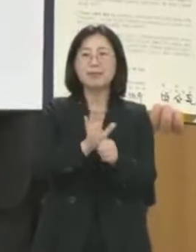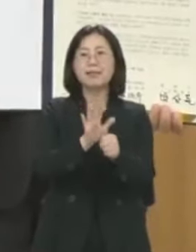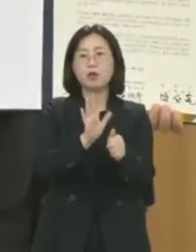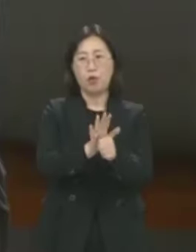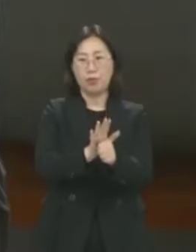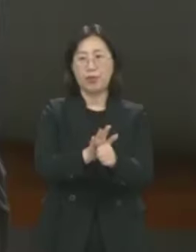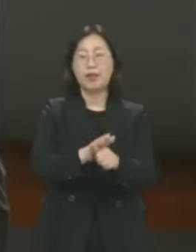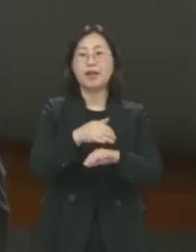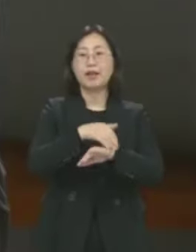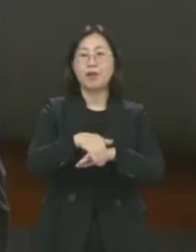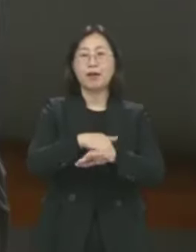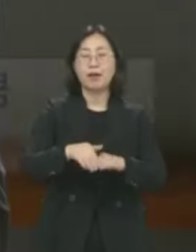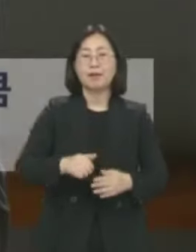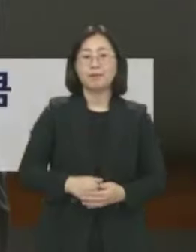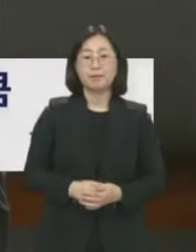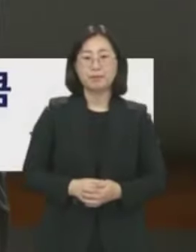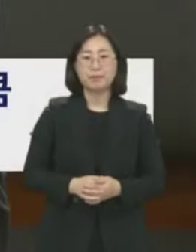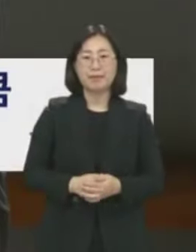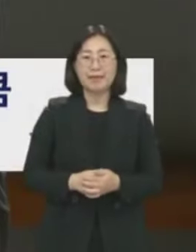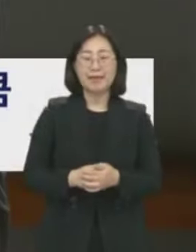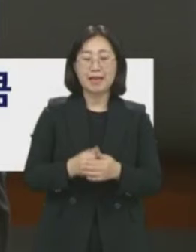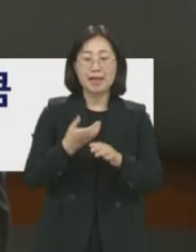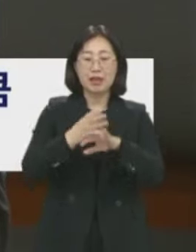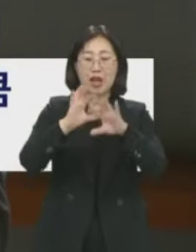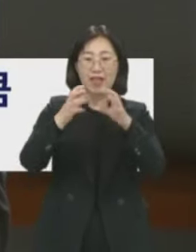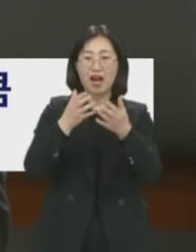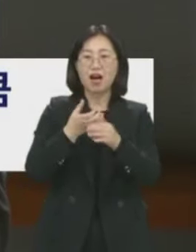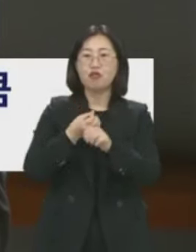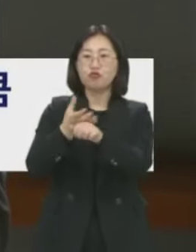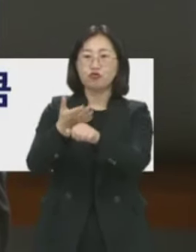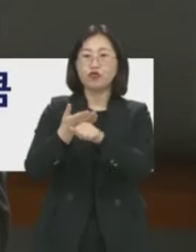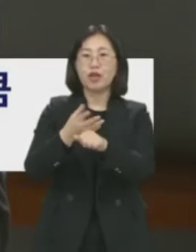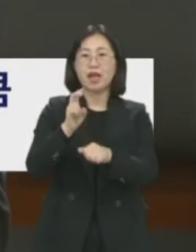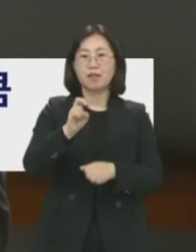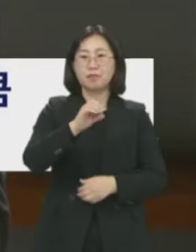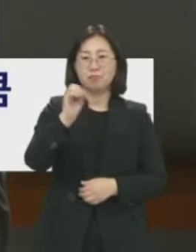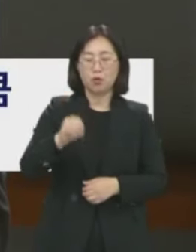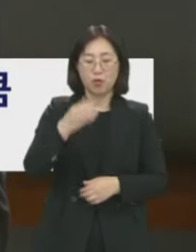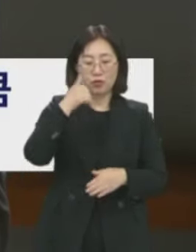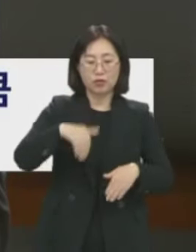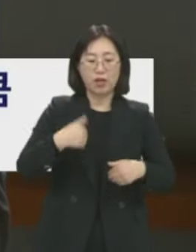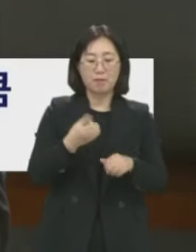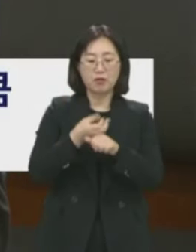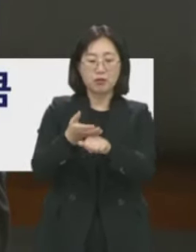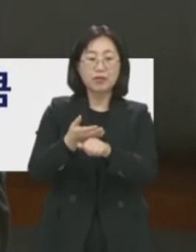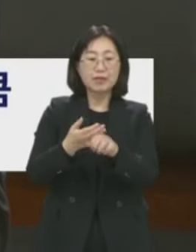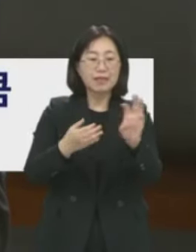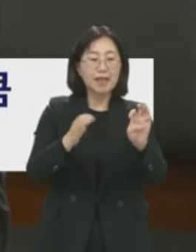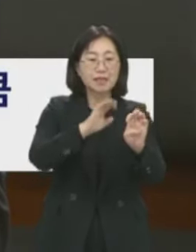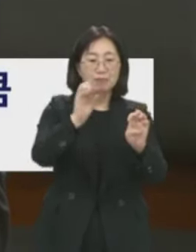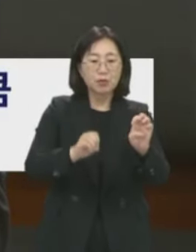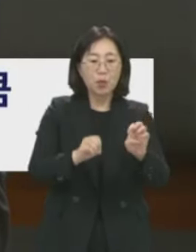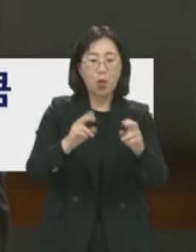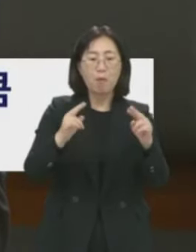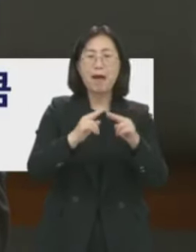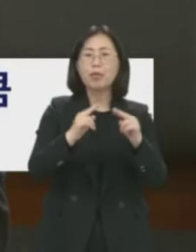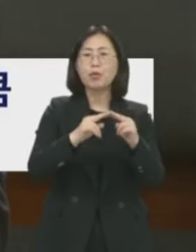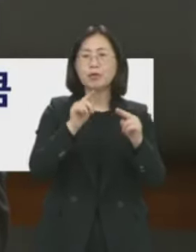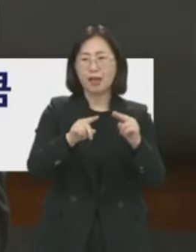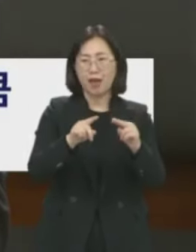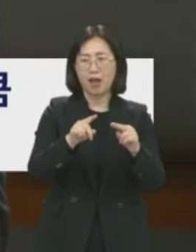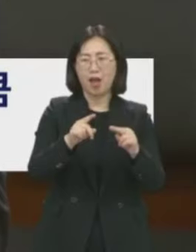했습니다. 우리나라 수출의 20% 또 충남 수출의 40% 이상이 반도체에 달린